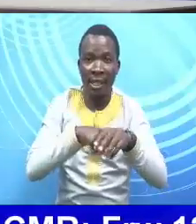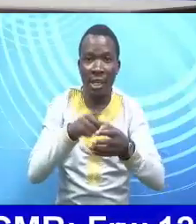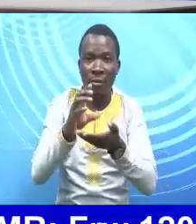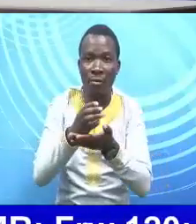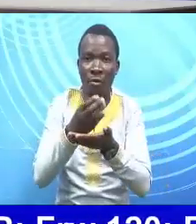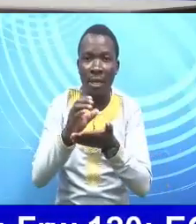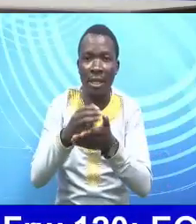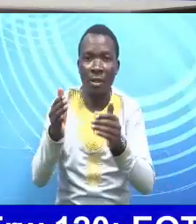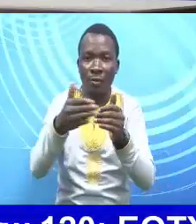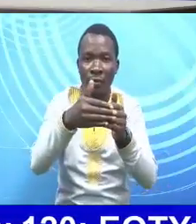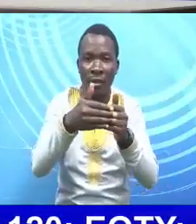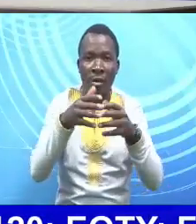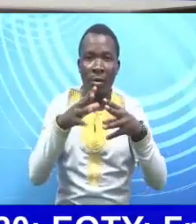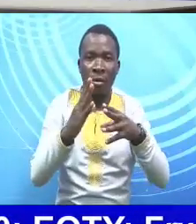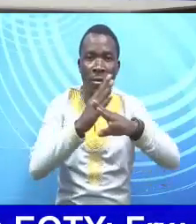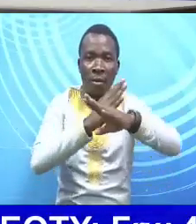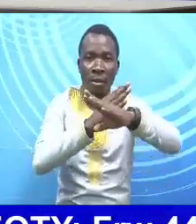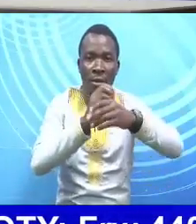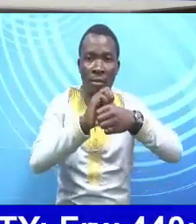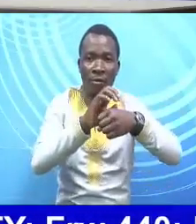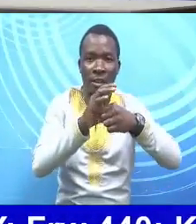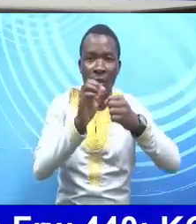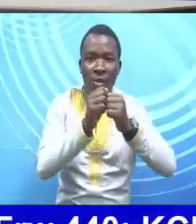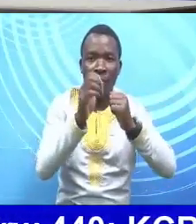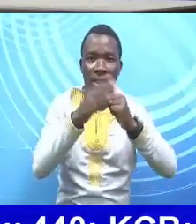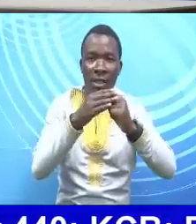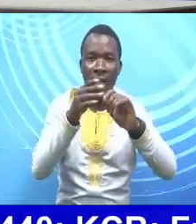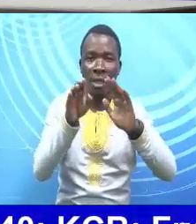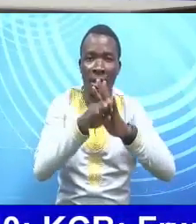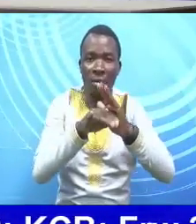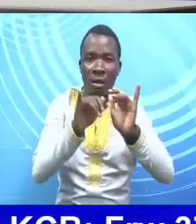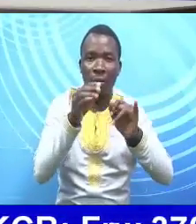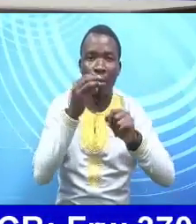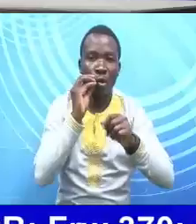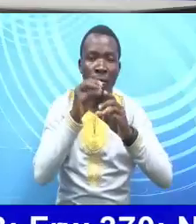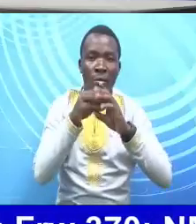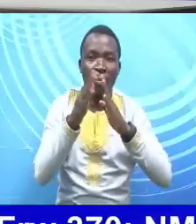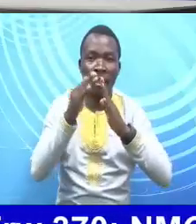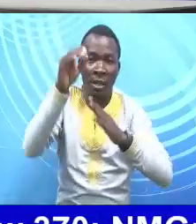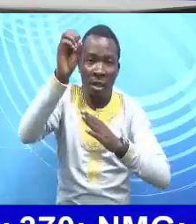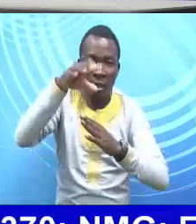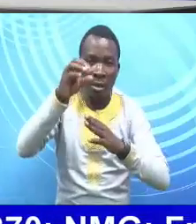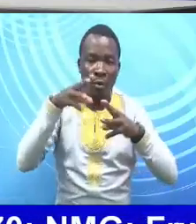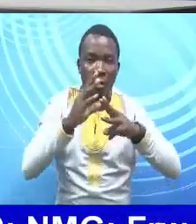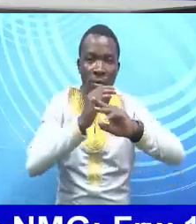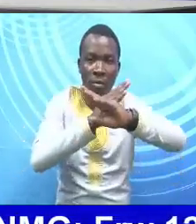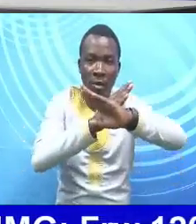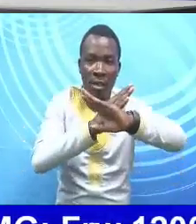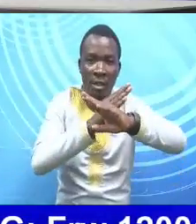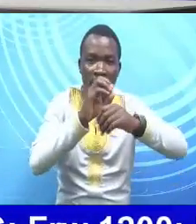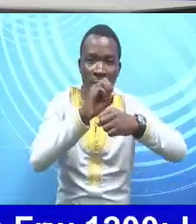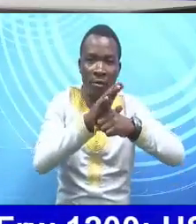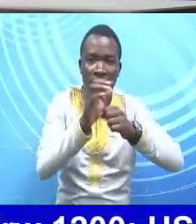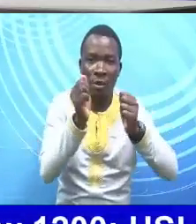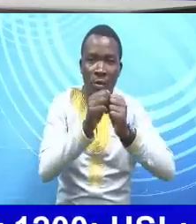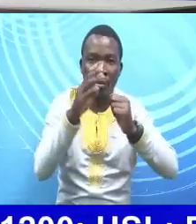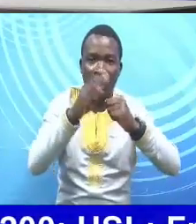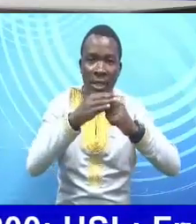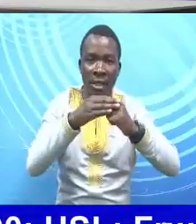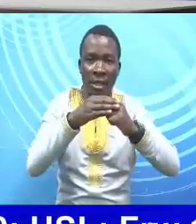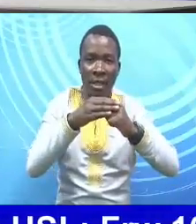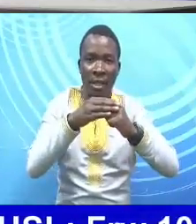ndetse hari na gahunda ya guma mu rugo mu mujyi wa Kigali mu rwego n'ubundi rwo kwirinda ikwirakwira ry'icyorezo cya COVID-19. Arimo ingabo nziza ndetse